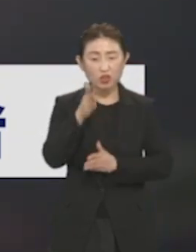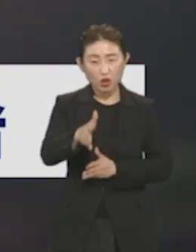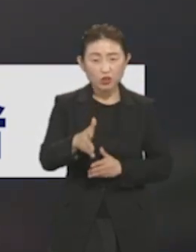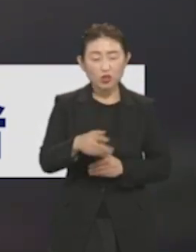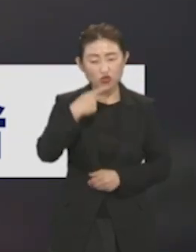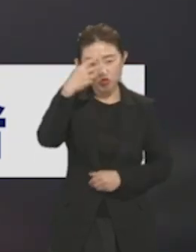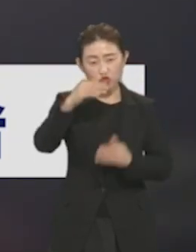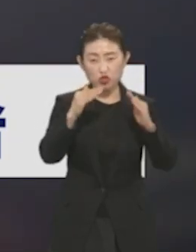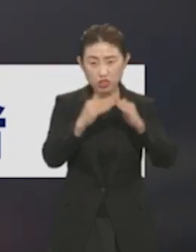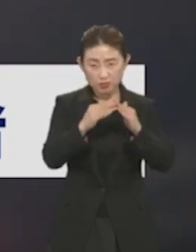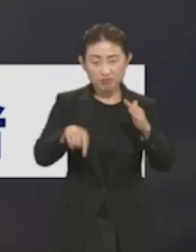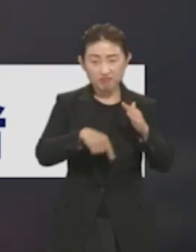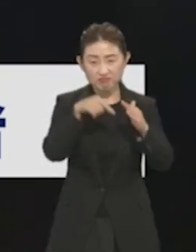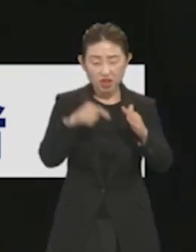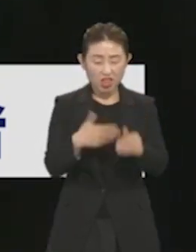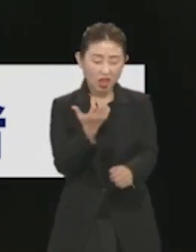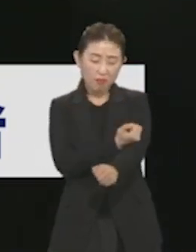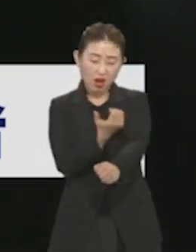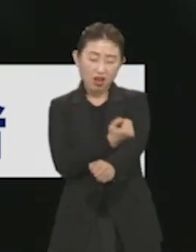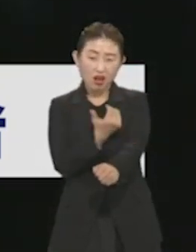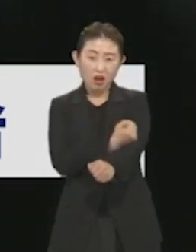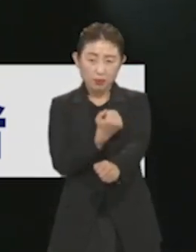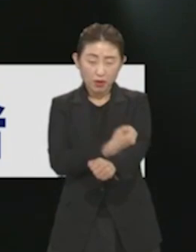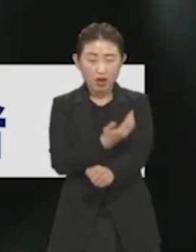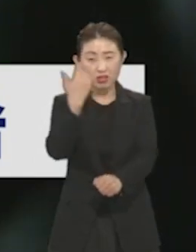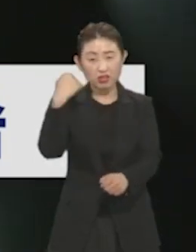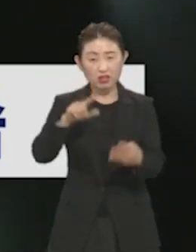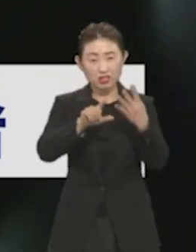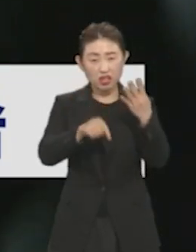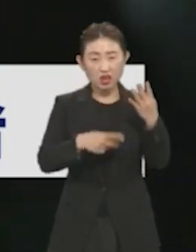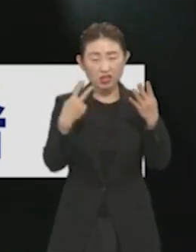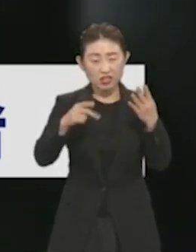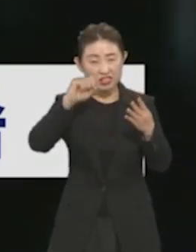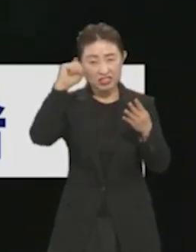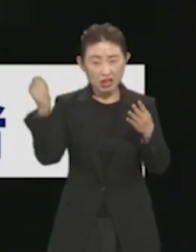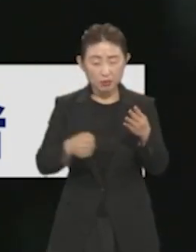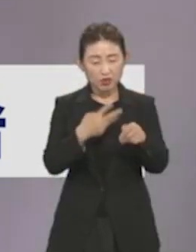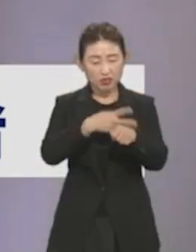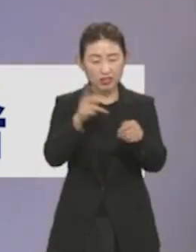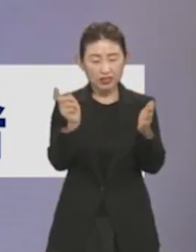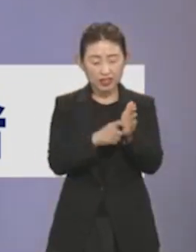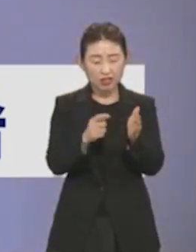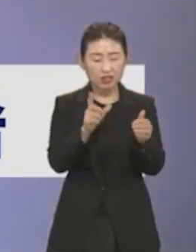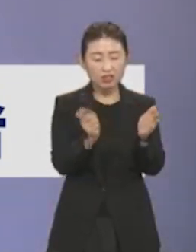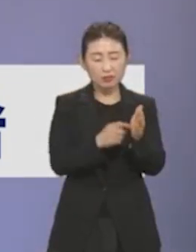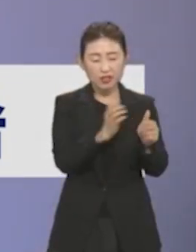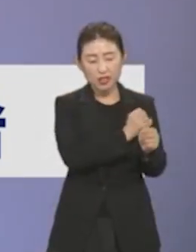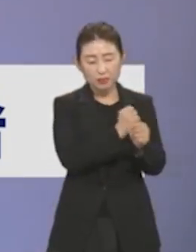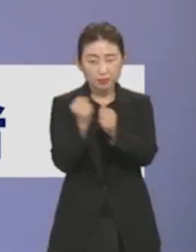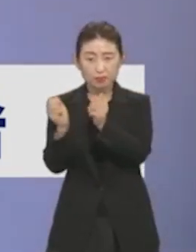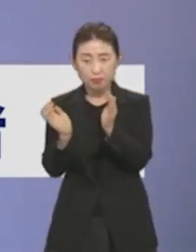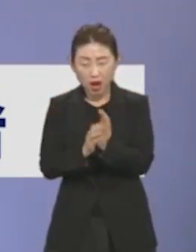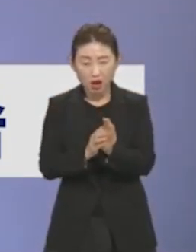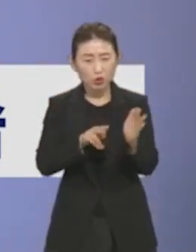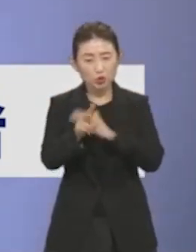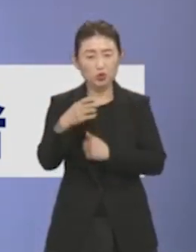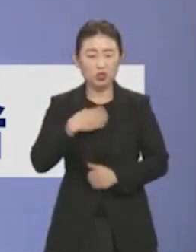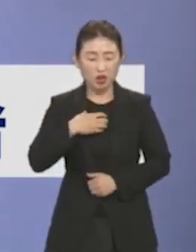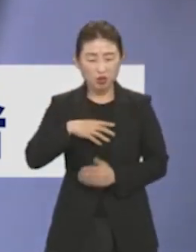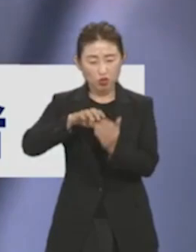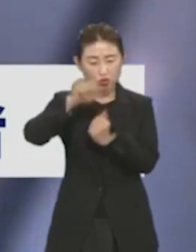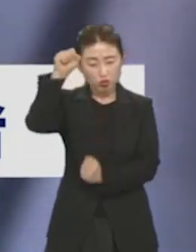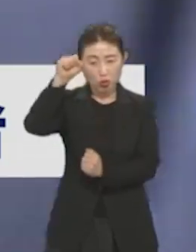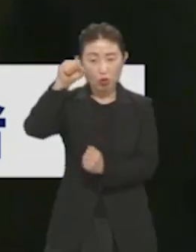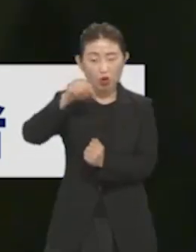야바와 케타민 등 마약류를 투약한 혐의로 지난 2일 새벽 3시쯤 긴급 체포됐고 이틀 뒤 도주 우려로